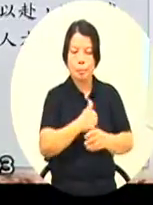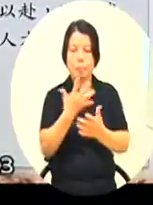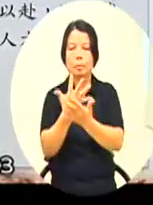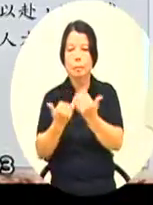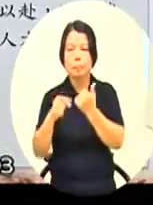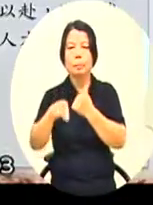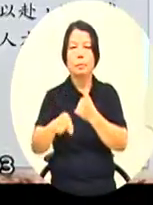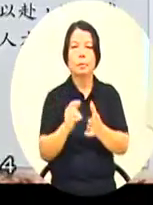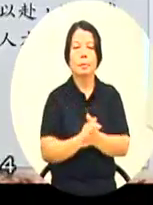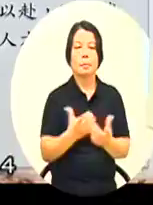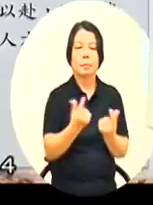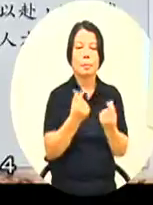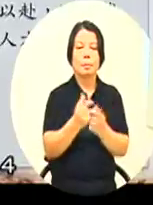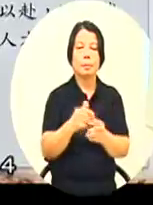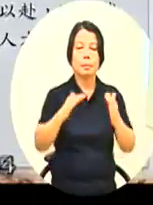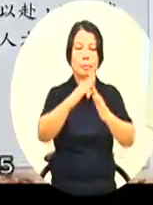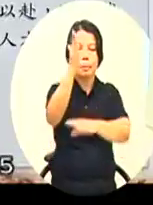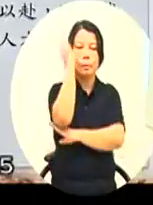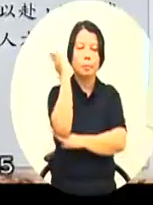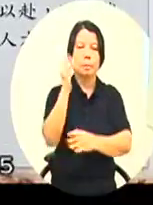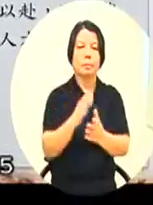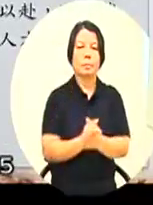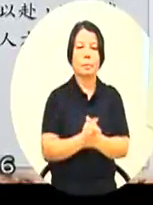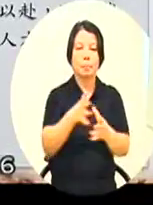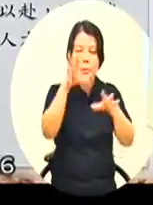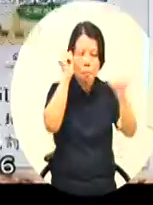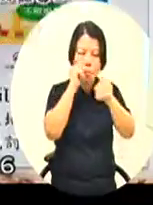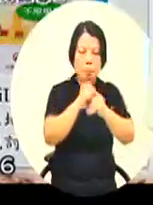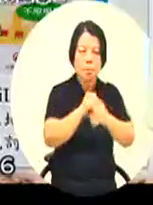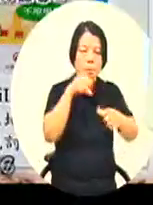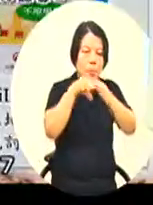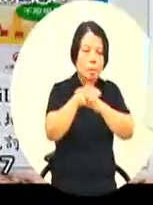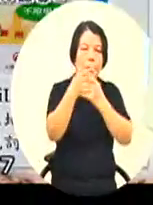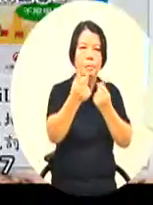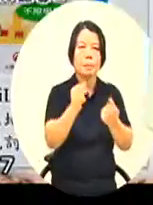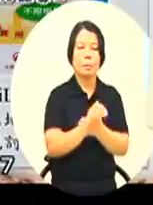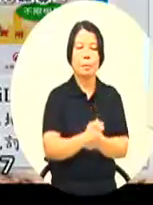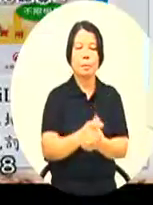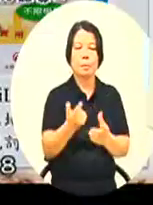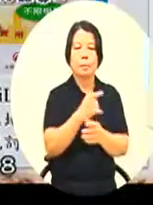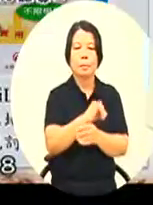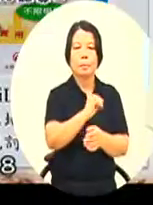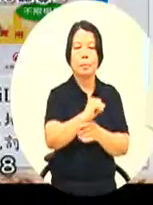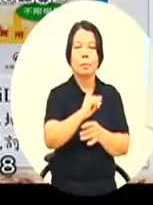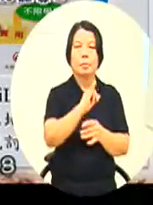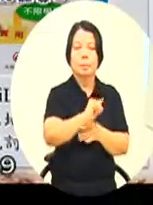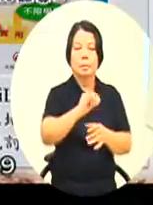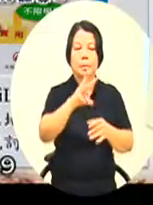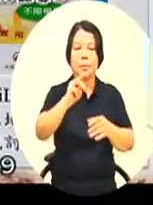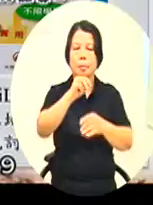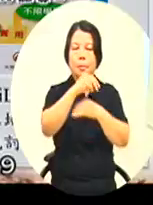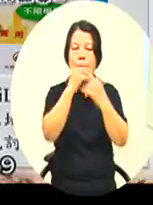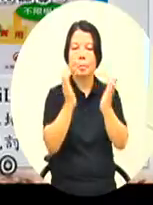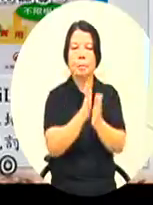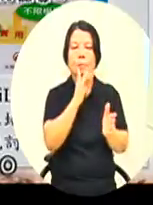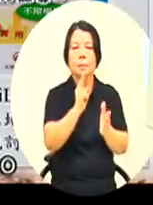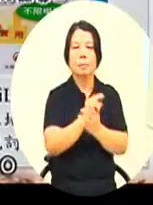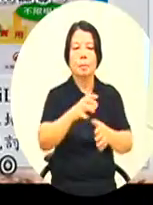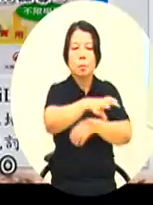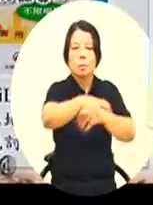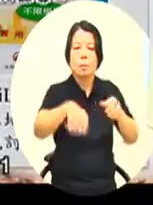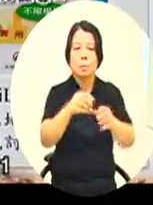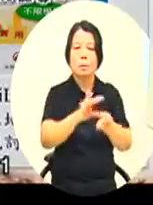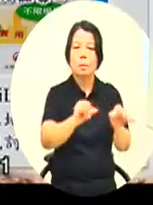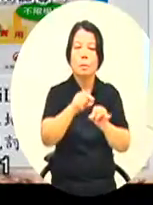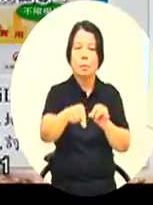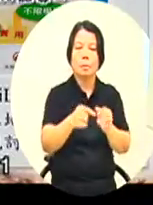他都是一个像市府建设的智库一样。所以在下一页，我们在我们的 ILMS 系统上面，其实就像环境治理、土地法